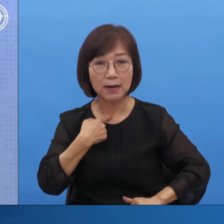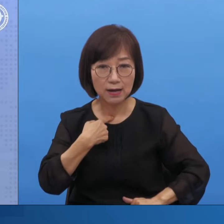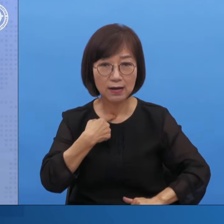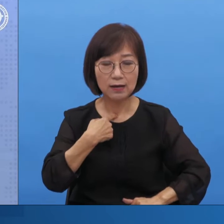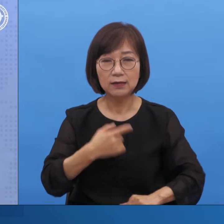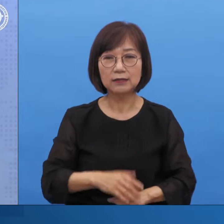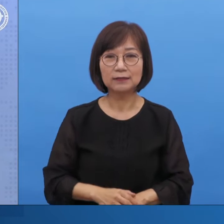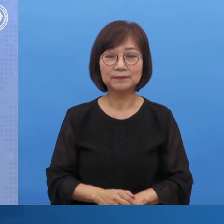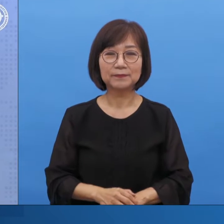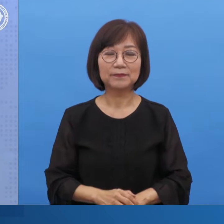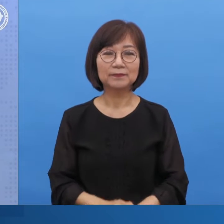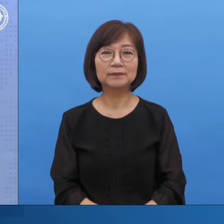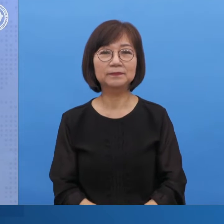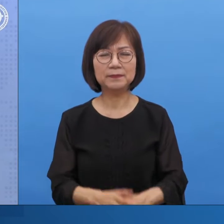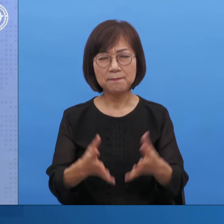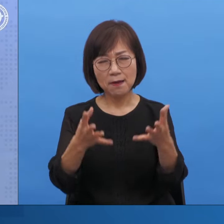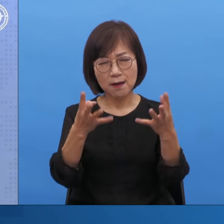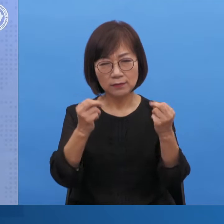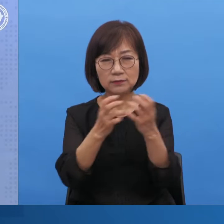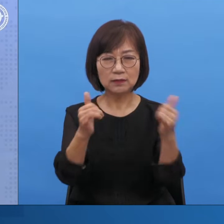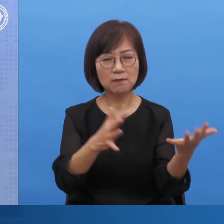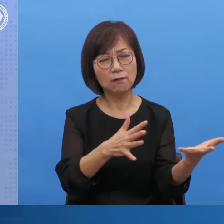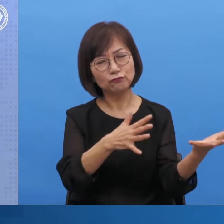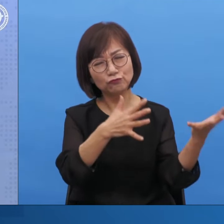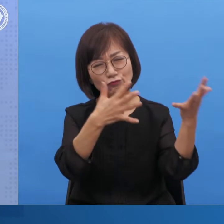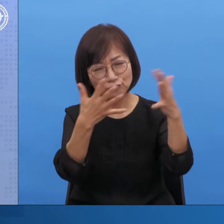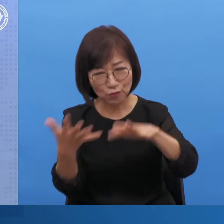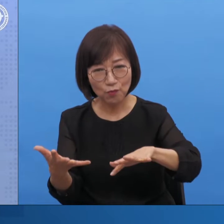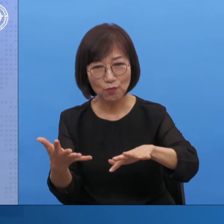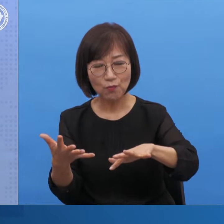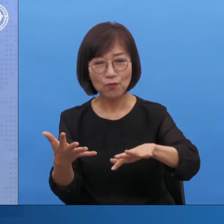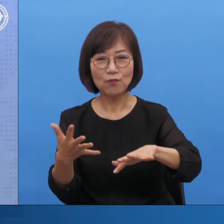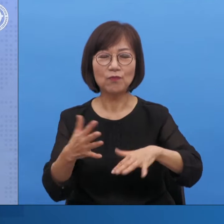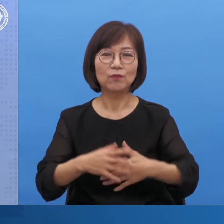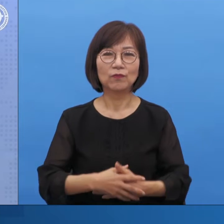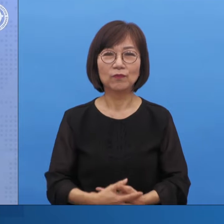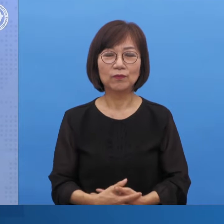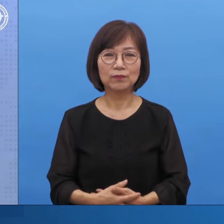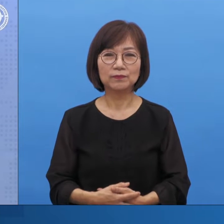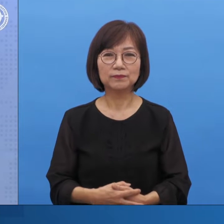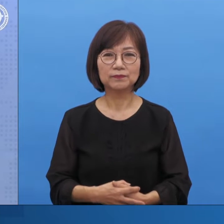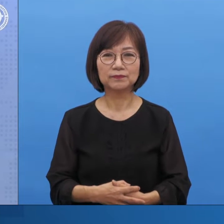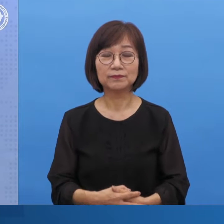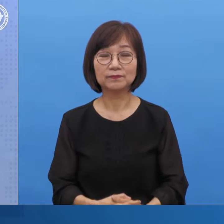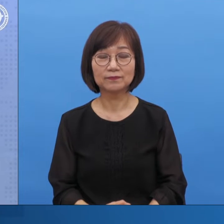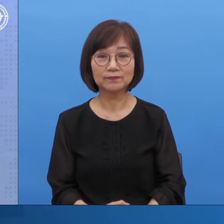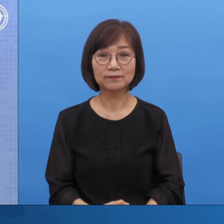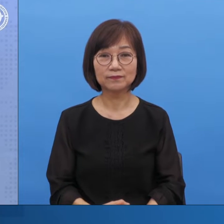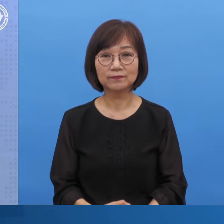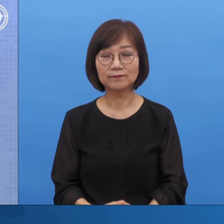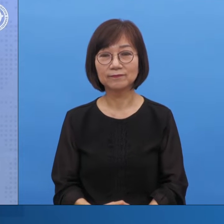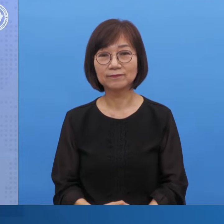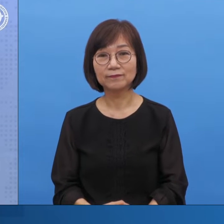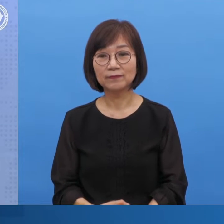무너지니까 많은 사람이 죽었어요. And because that mall had collapsed, many people had died. 그것 또한